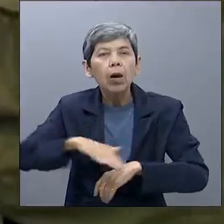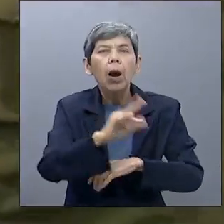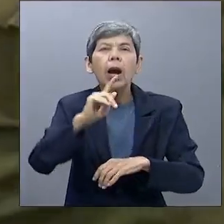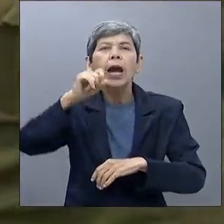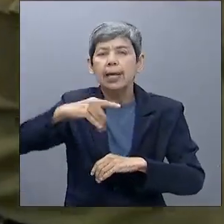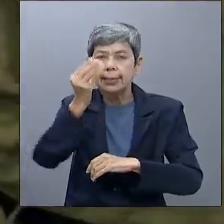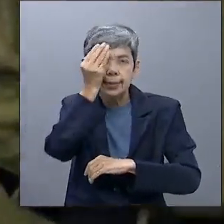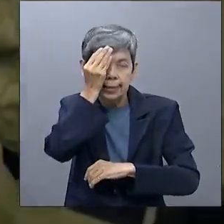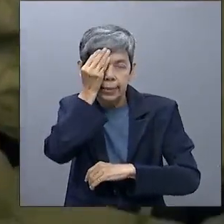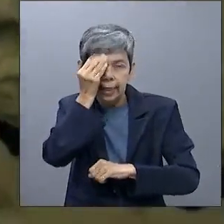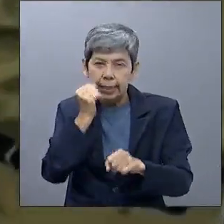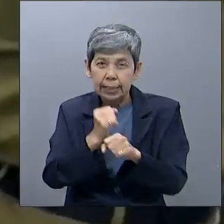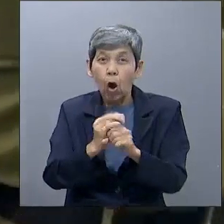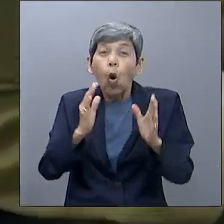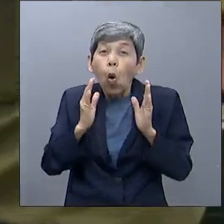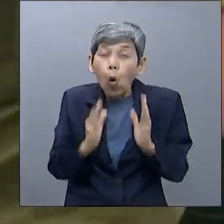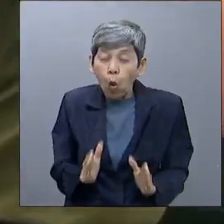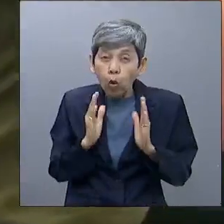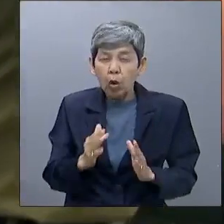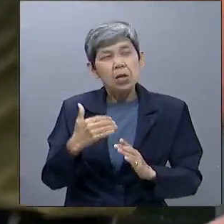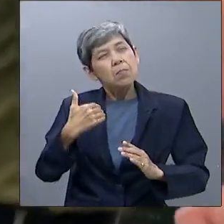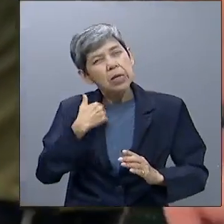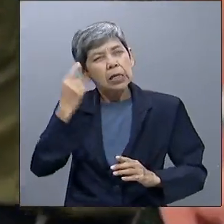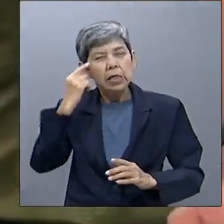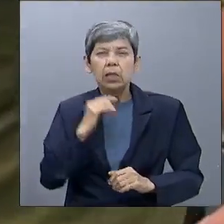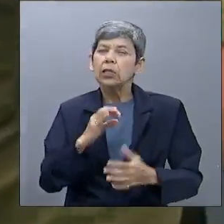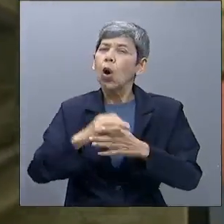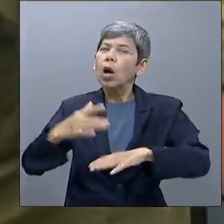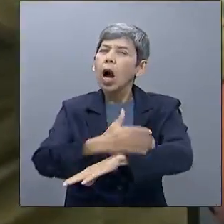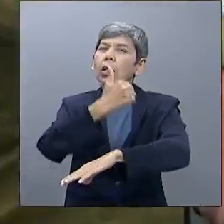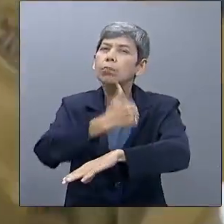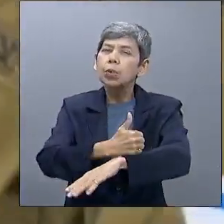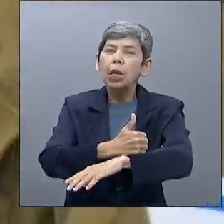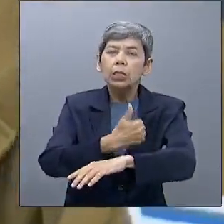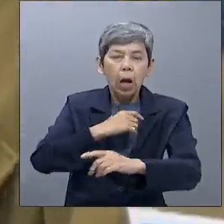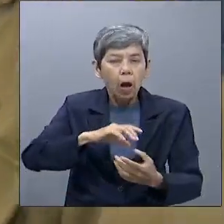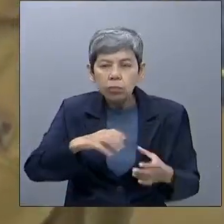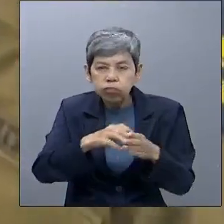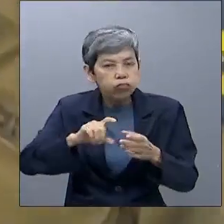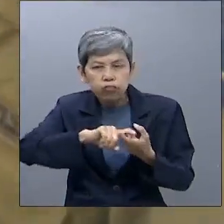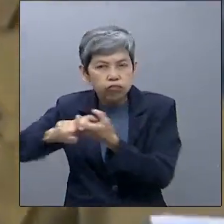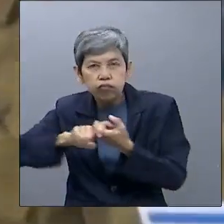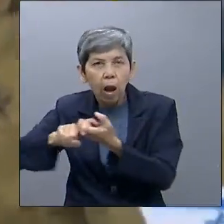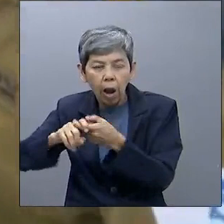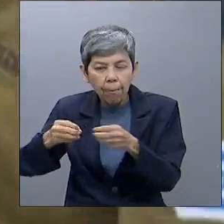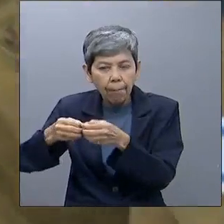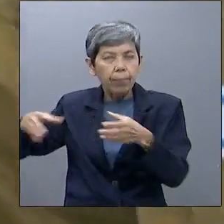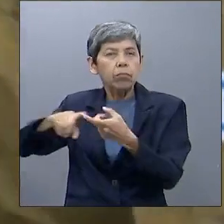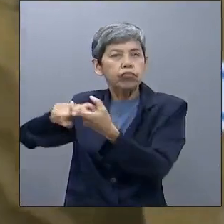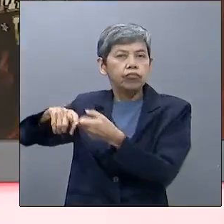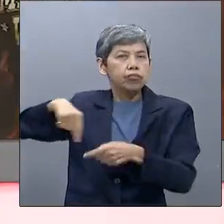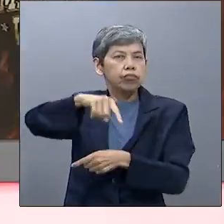อิสราเอลแล้วก็ผลักดันให้คนที่อาจจะมีแนวคิดเป็นกลางทางการเมืองอยู่ก่อนตอนนี้ขยับไปเป็นฝ่ายขวาที่สุดโต่งมากขึ้น